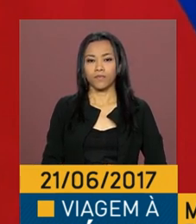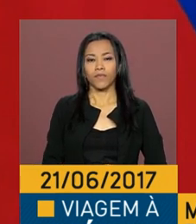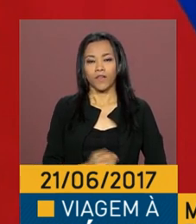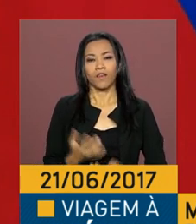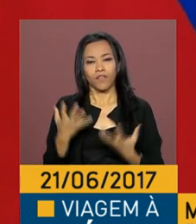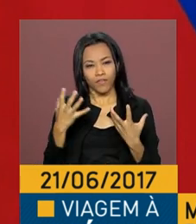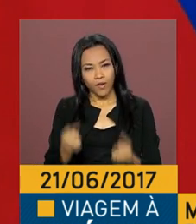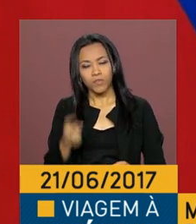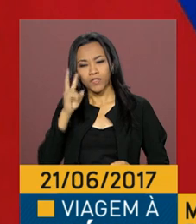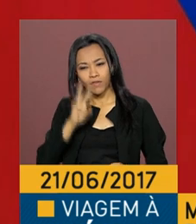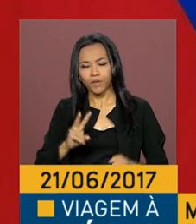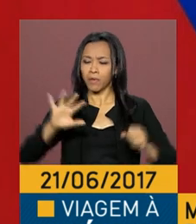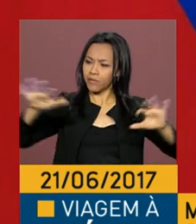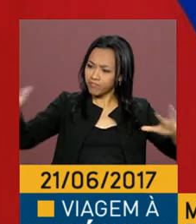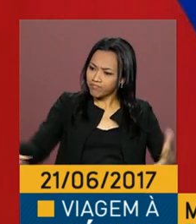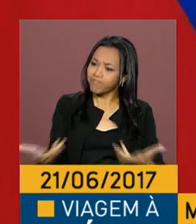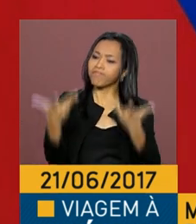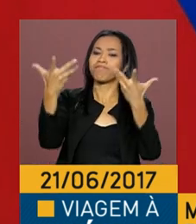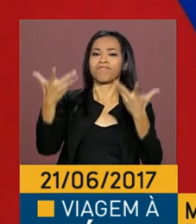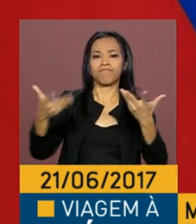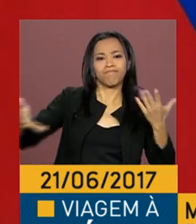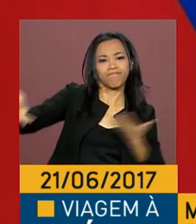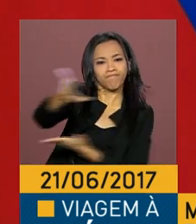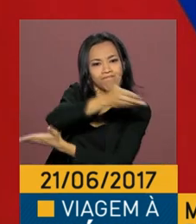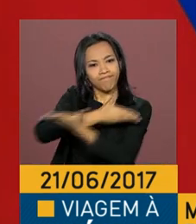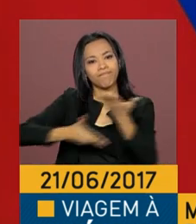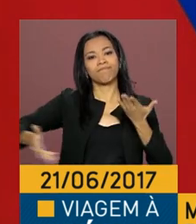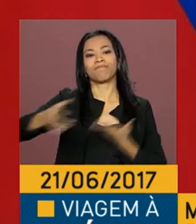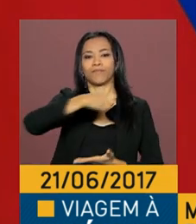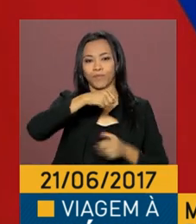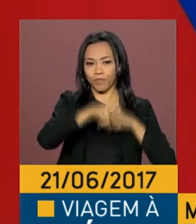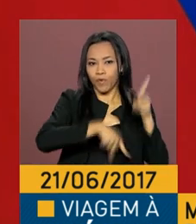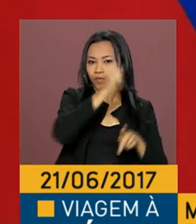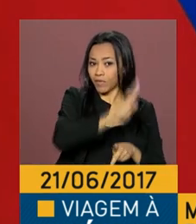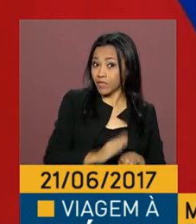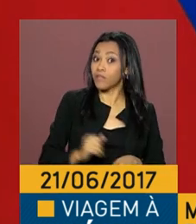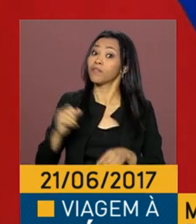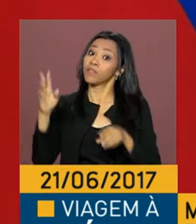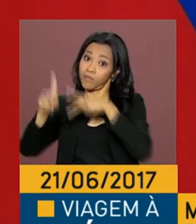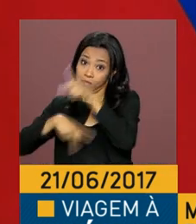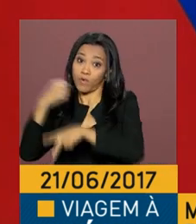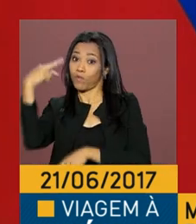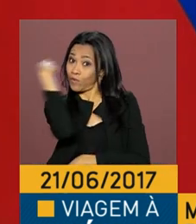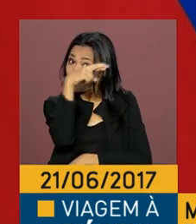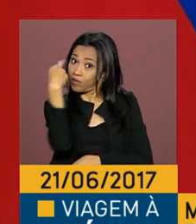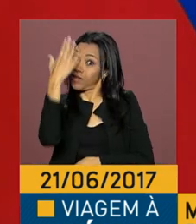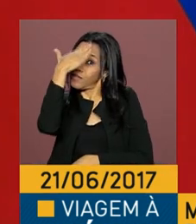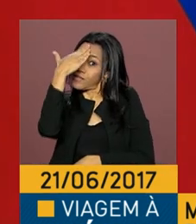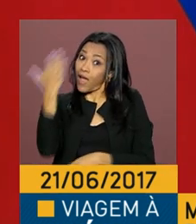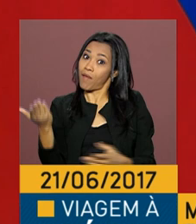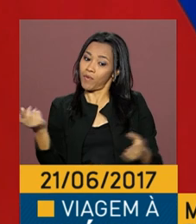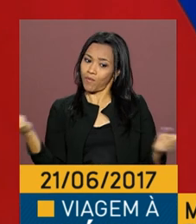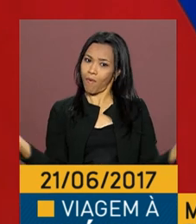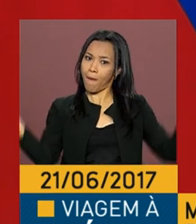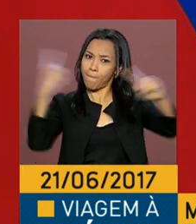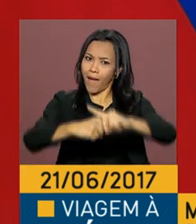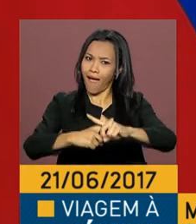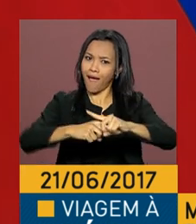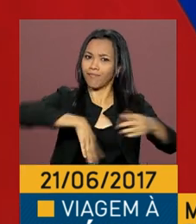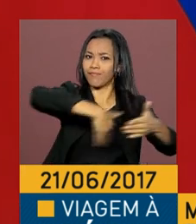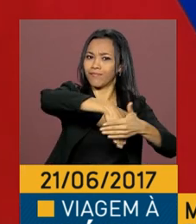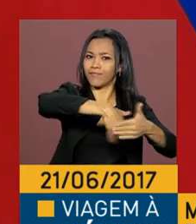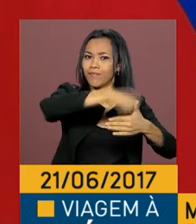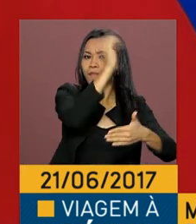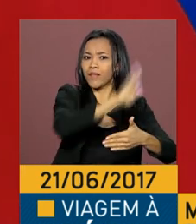grande confraternização entre russos e brasileiros. E quem sabe não teremos uma final entre as seleções do